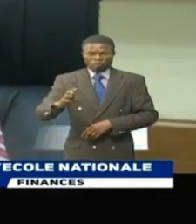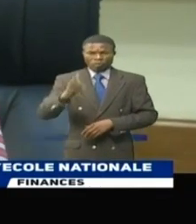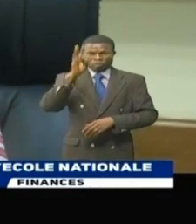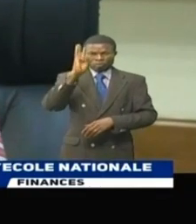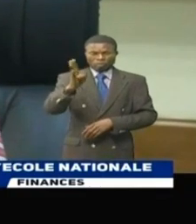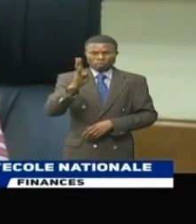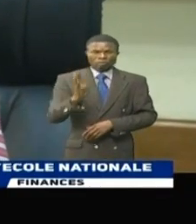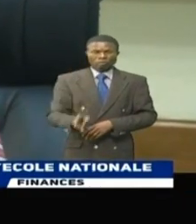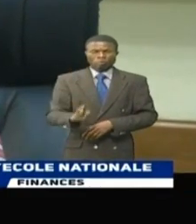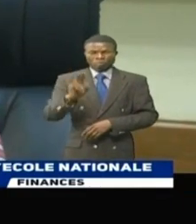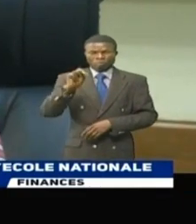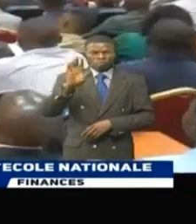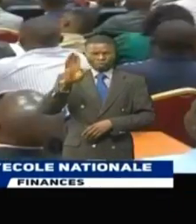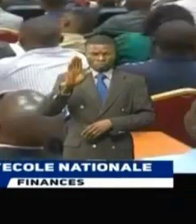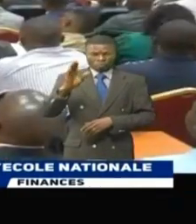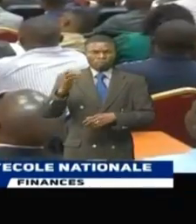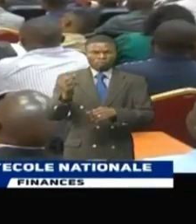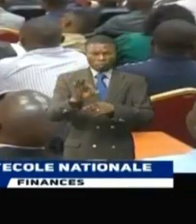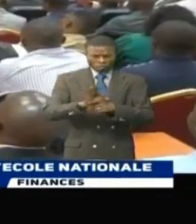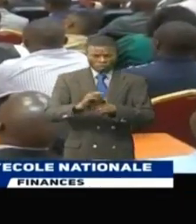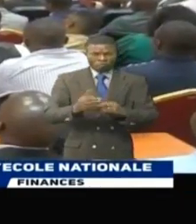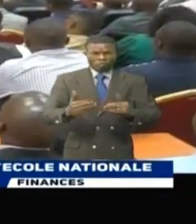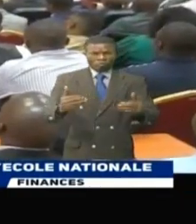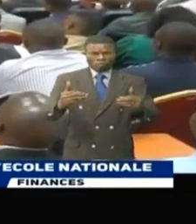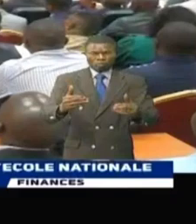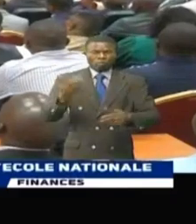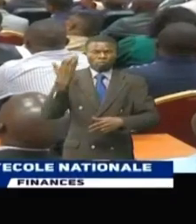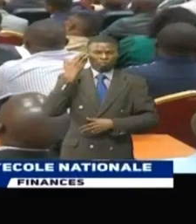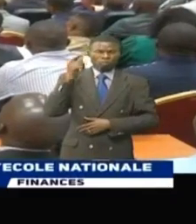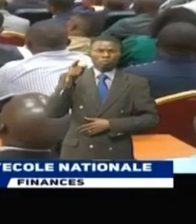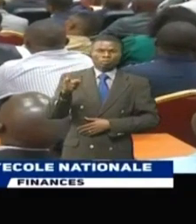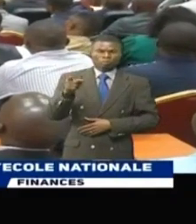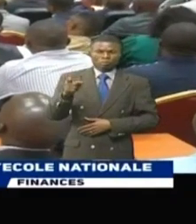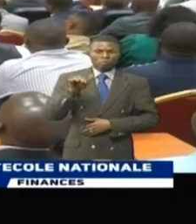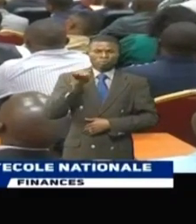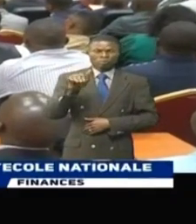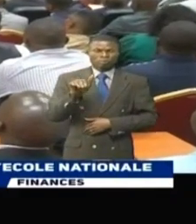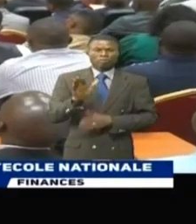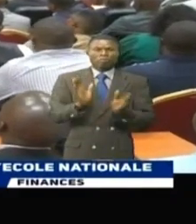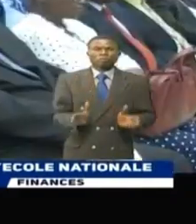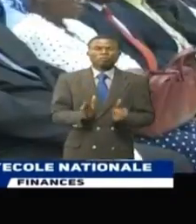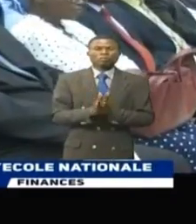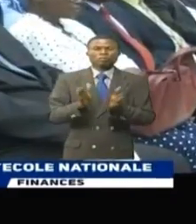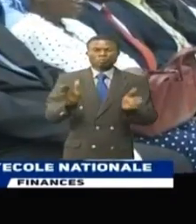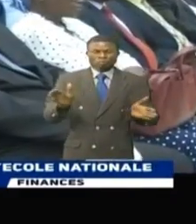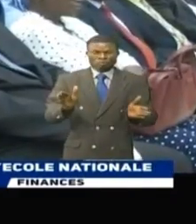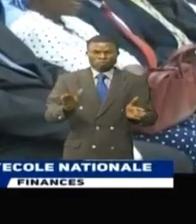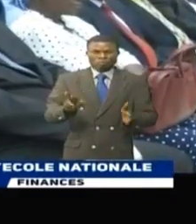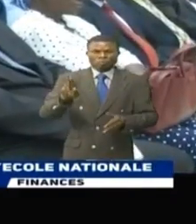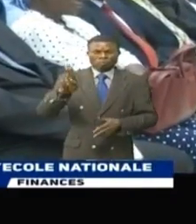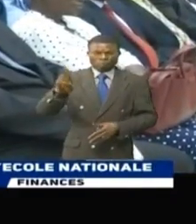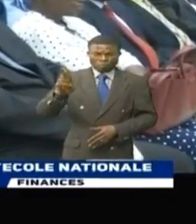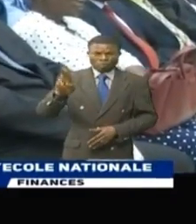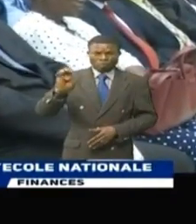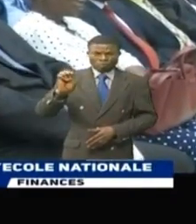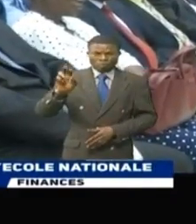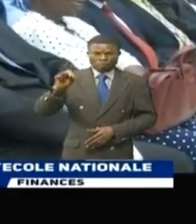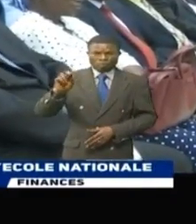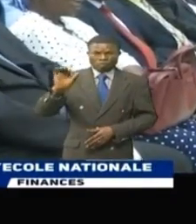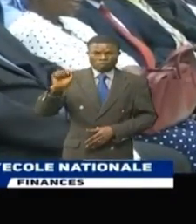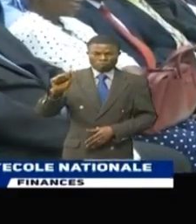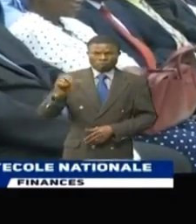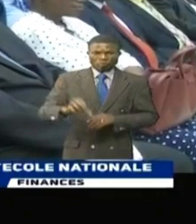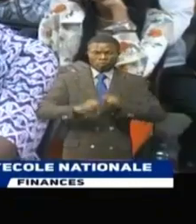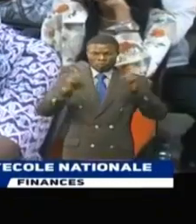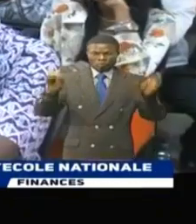été formés en continu. Jean-Paul Niembo Tampakanya, directeur général de l'ENEF, par qui la